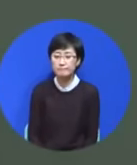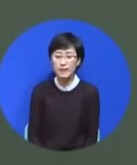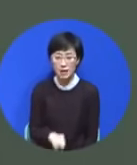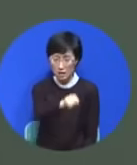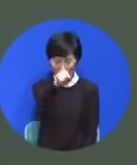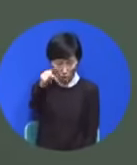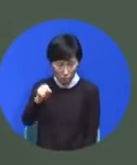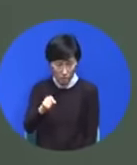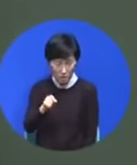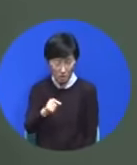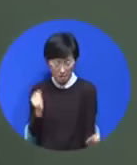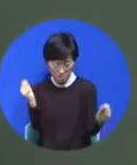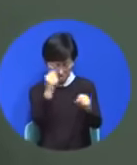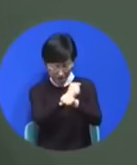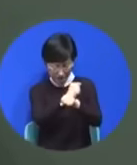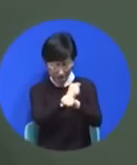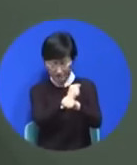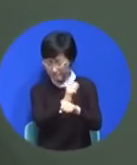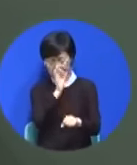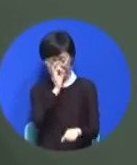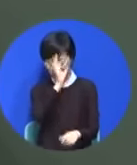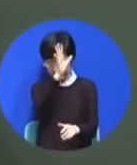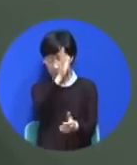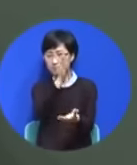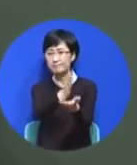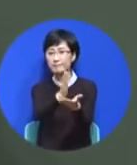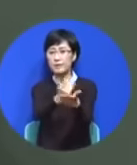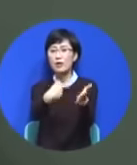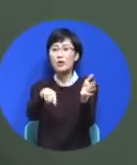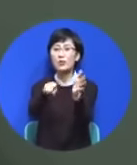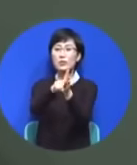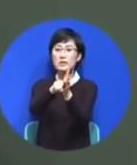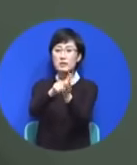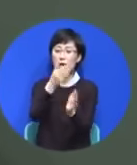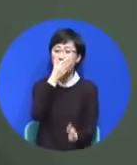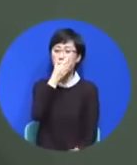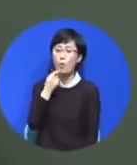멸망 받지 않도록 복음 바르게 이해하라는